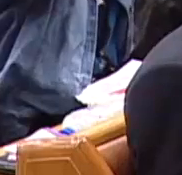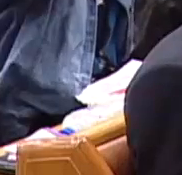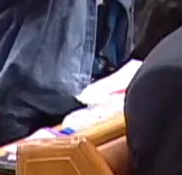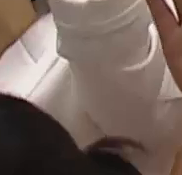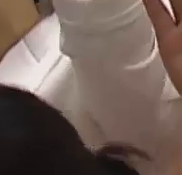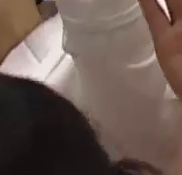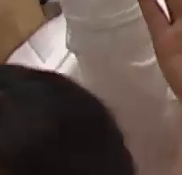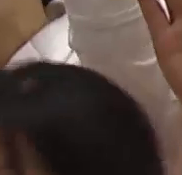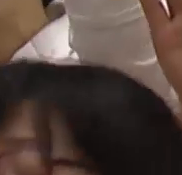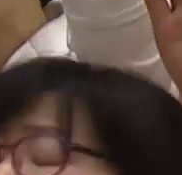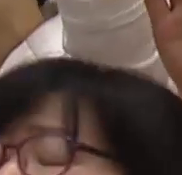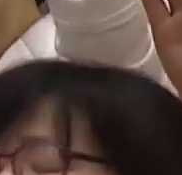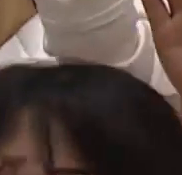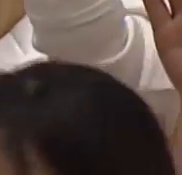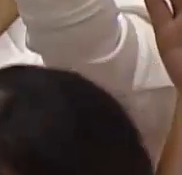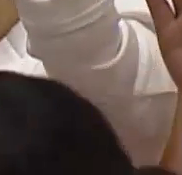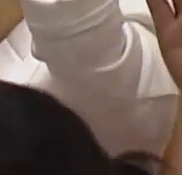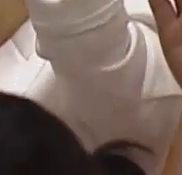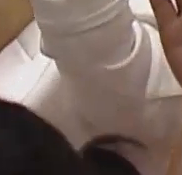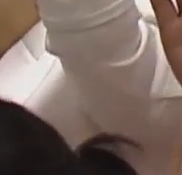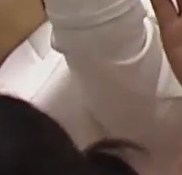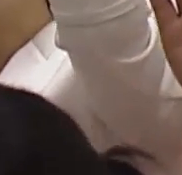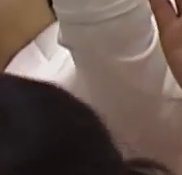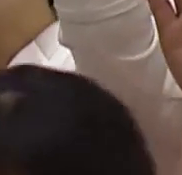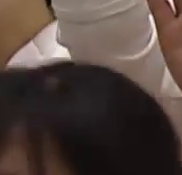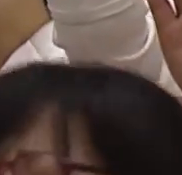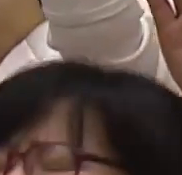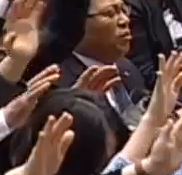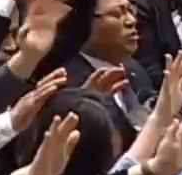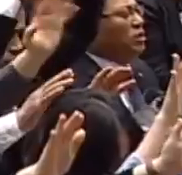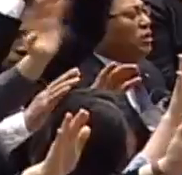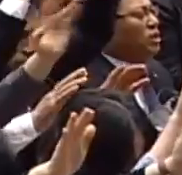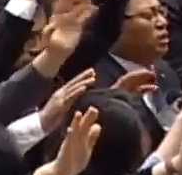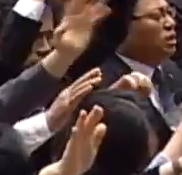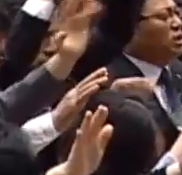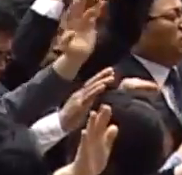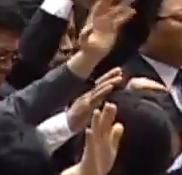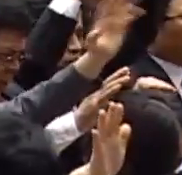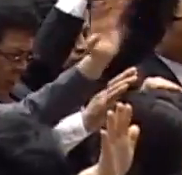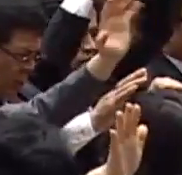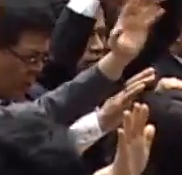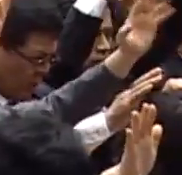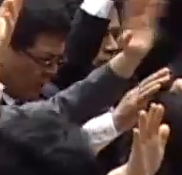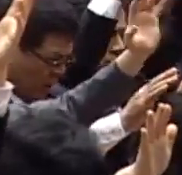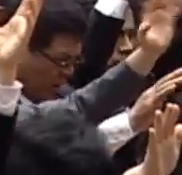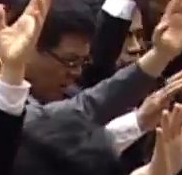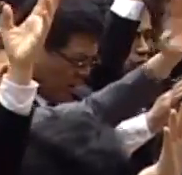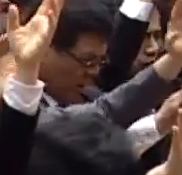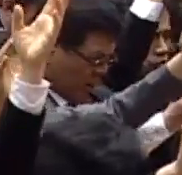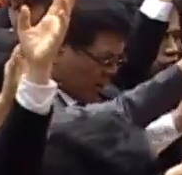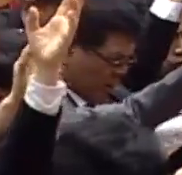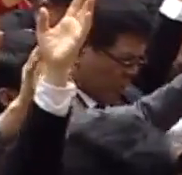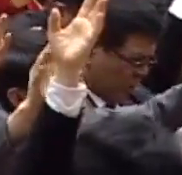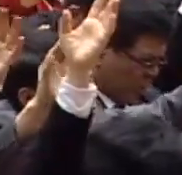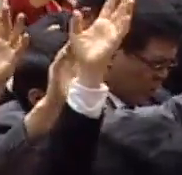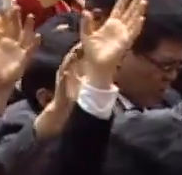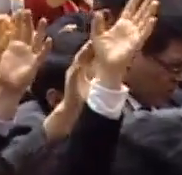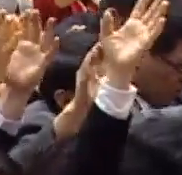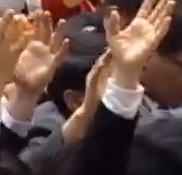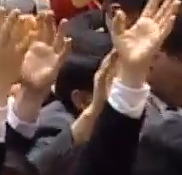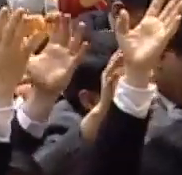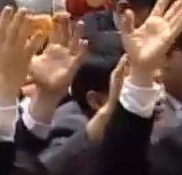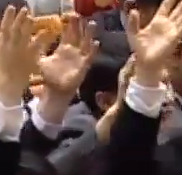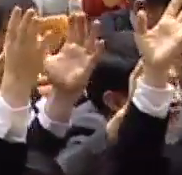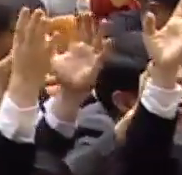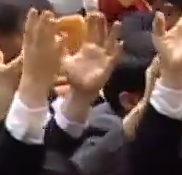것입니다. 최고의 행복은 예수 믿고 천국 가는 것입니다. 주님 우리 가정이 예수 안에 행복한 가정